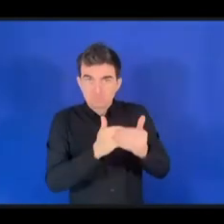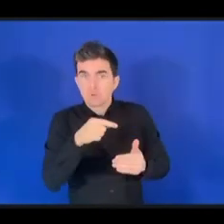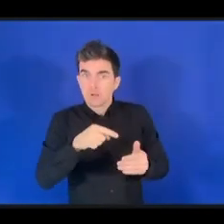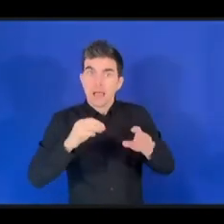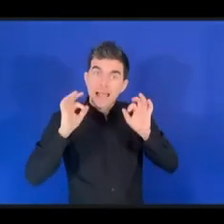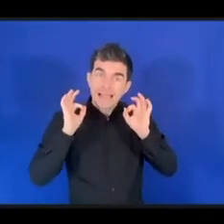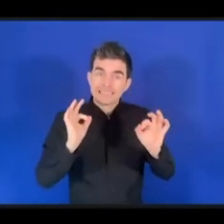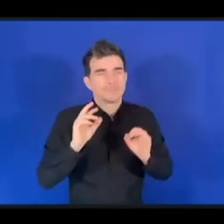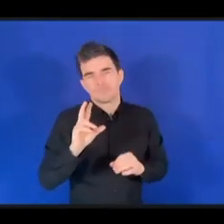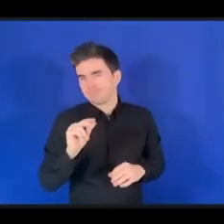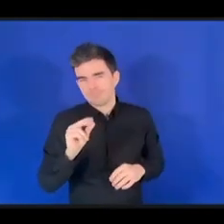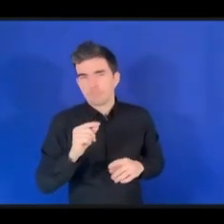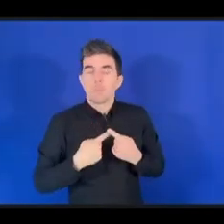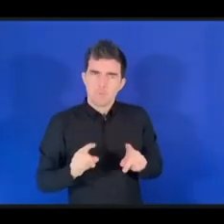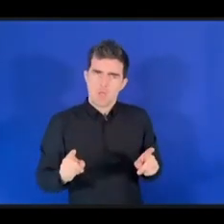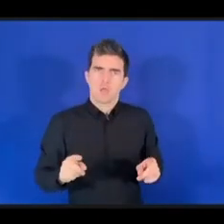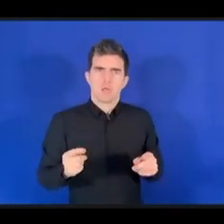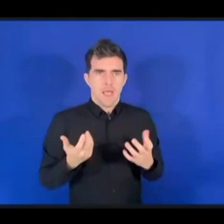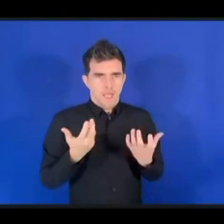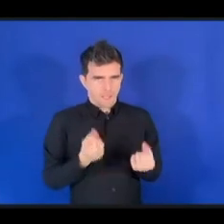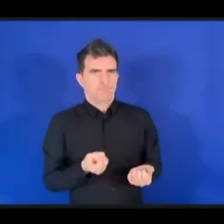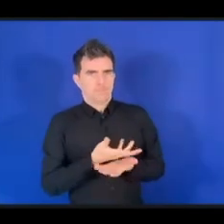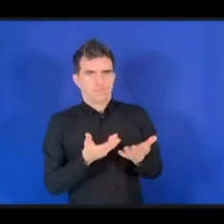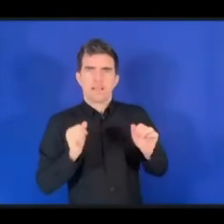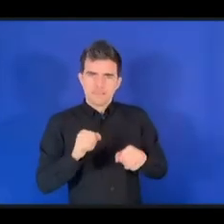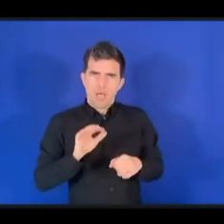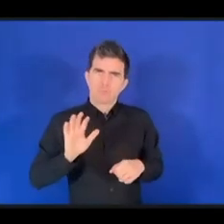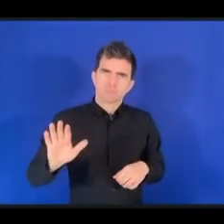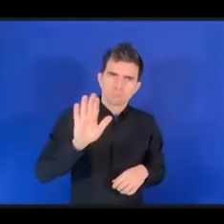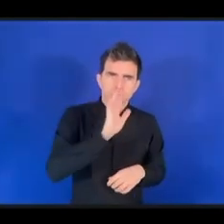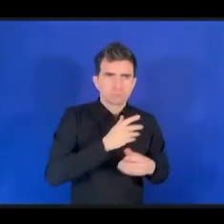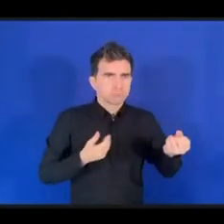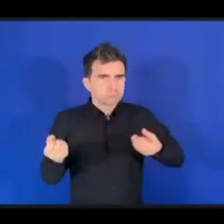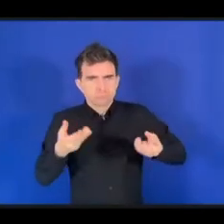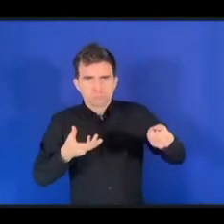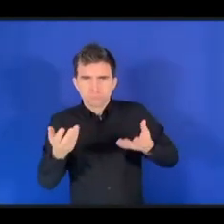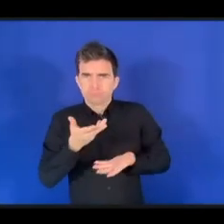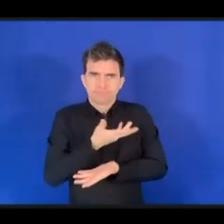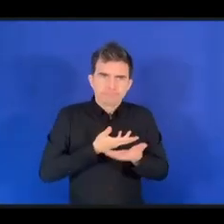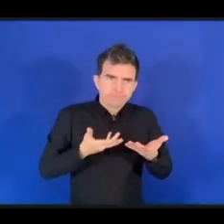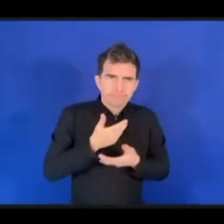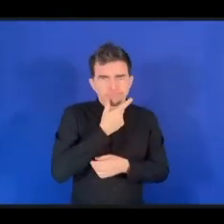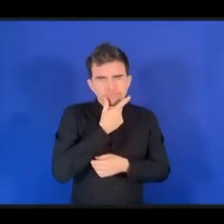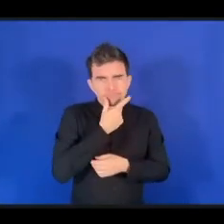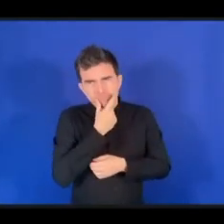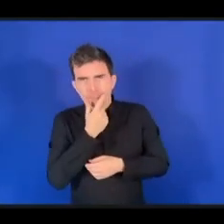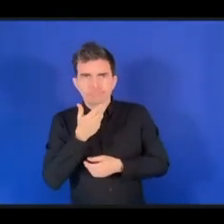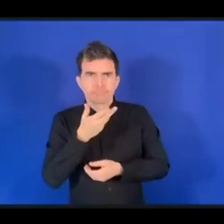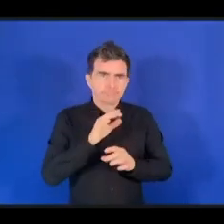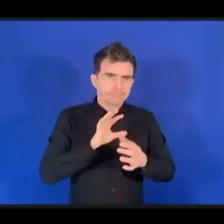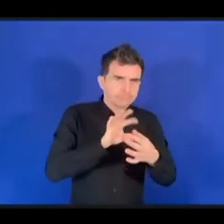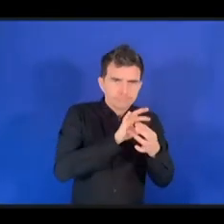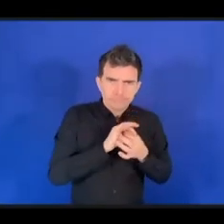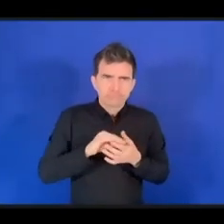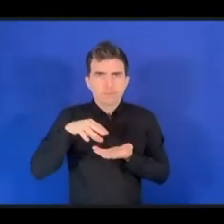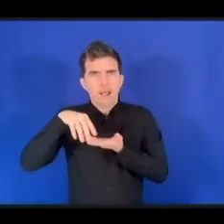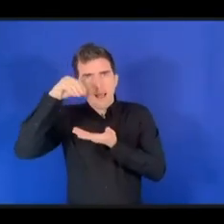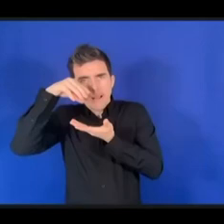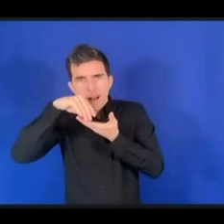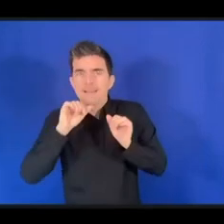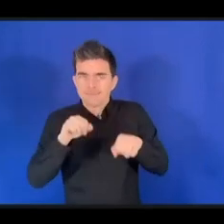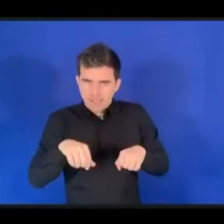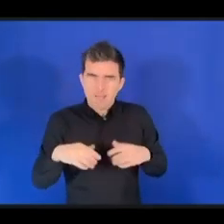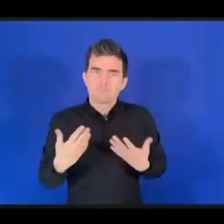声来分享，而且呢，互相的建立人脉。我们齐心协力就能够共同应对网络安